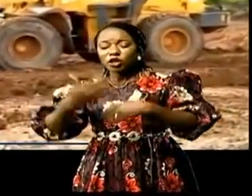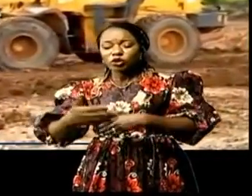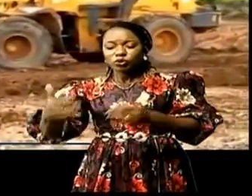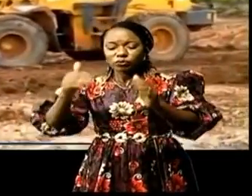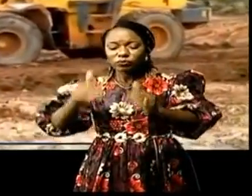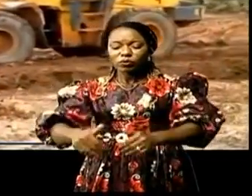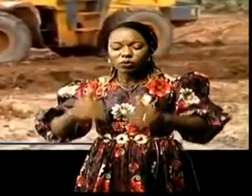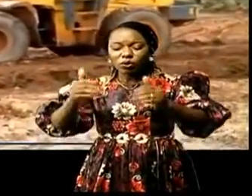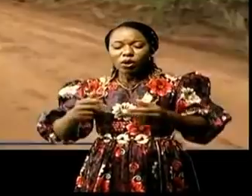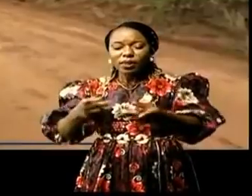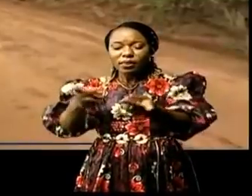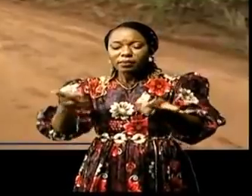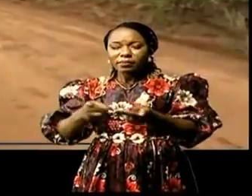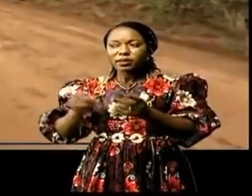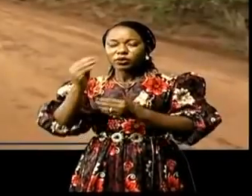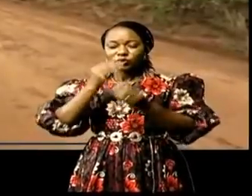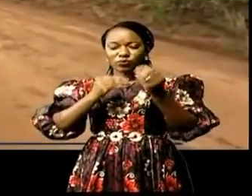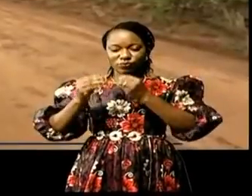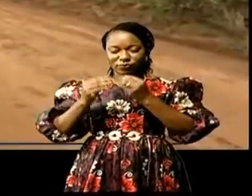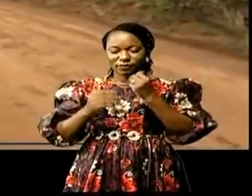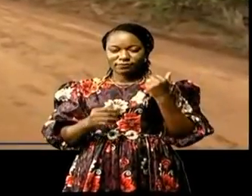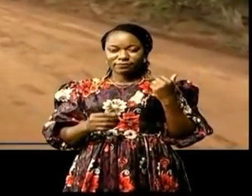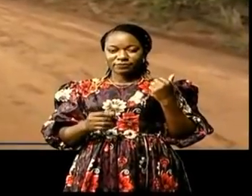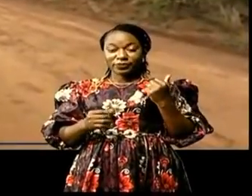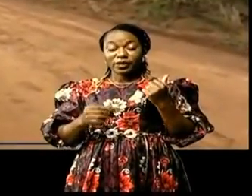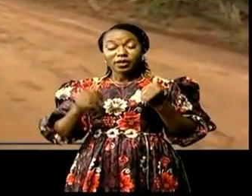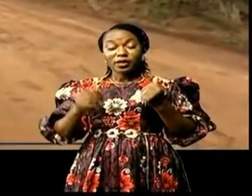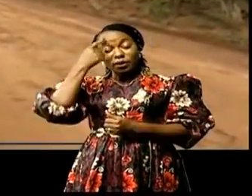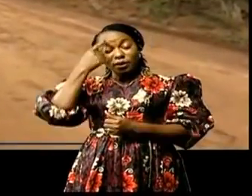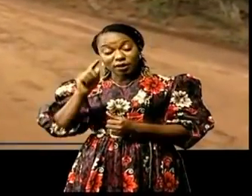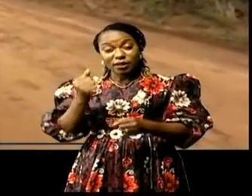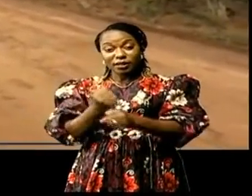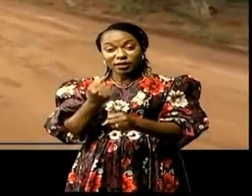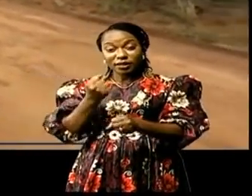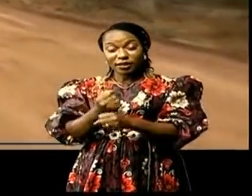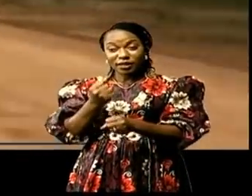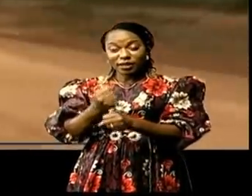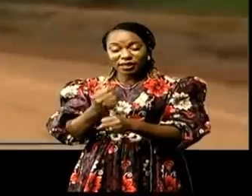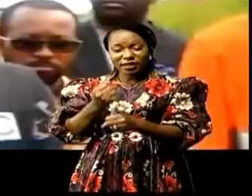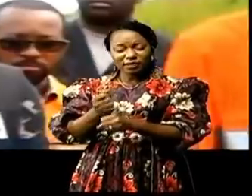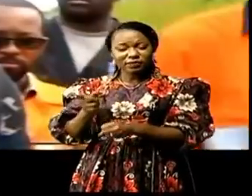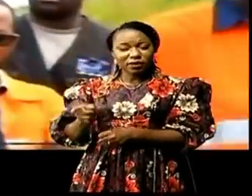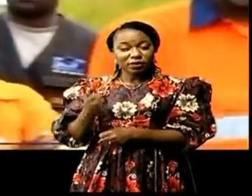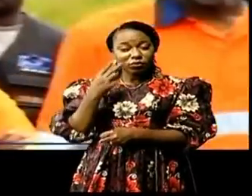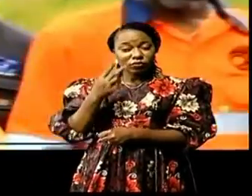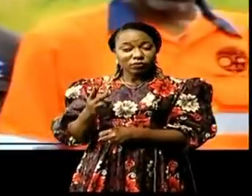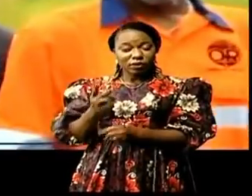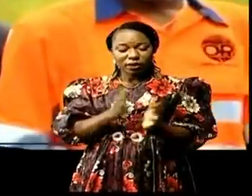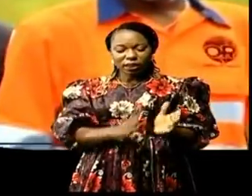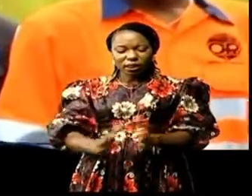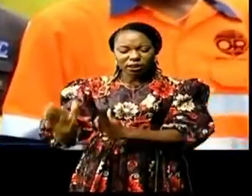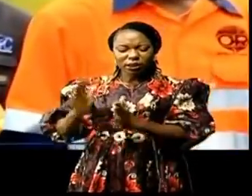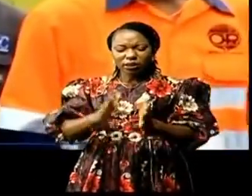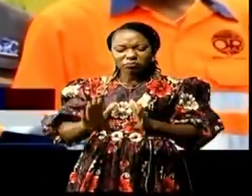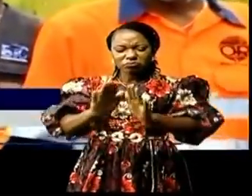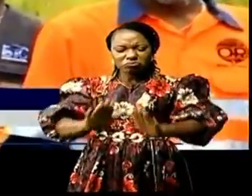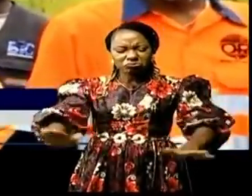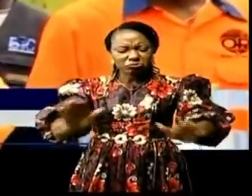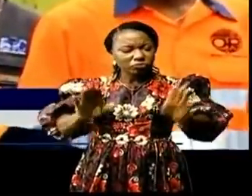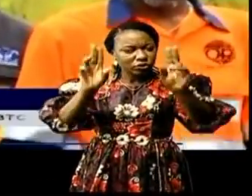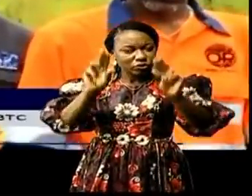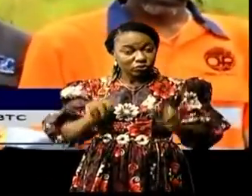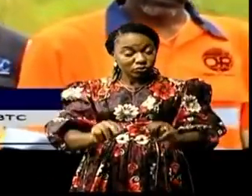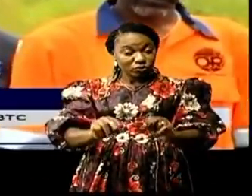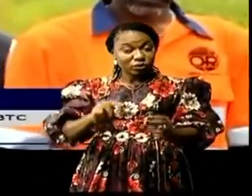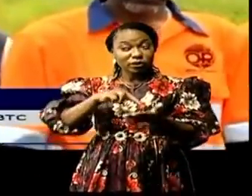de consommation. Au point de vue de la réalité du terrain, ce n'est pas un travail que nous voyons de l'entretien, c'est plutôt un